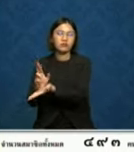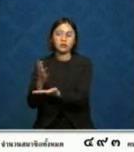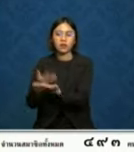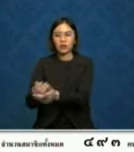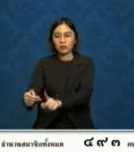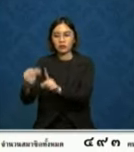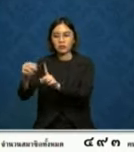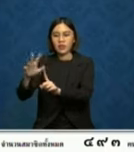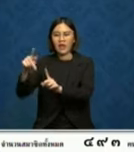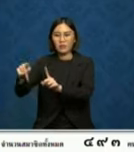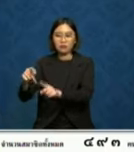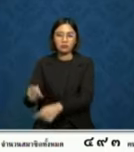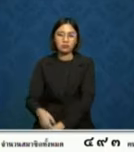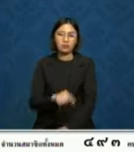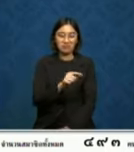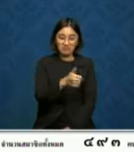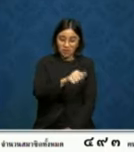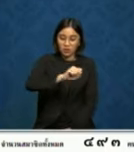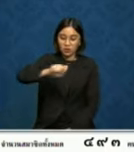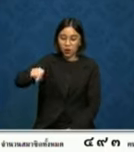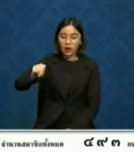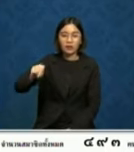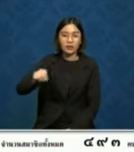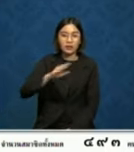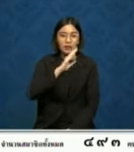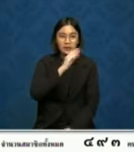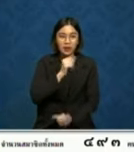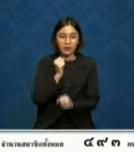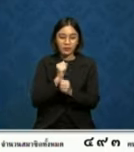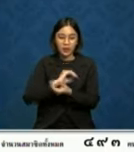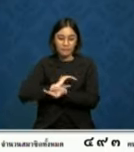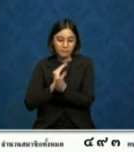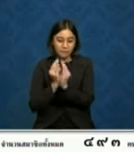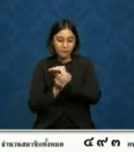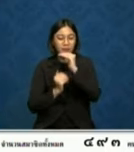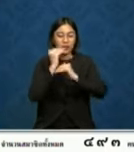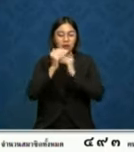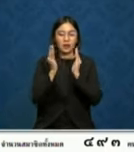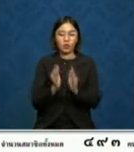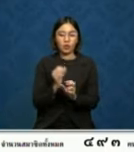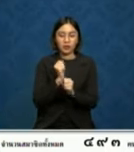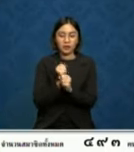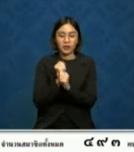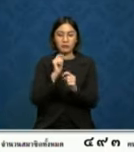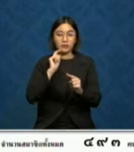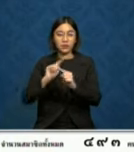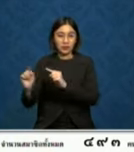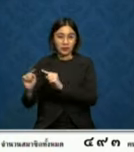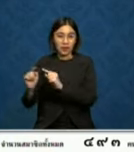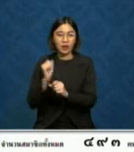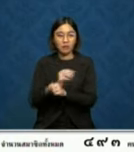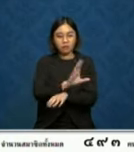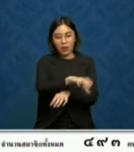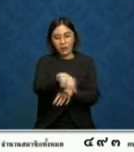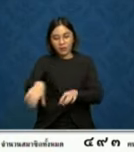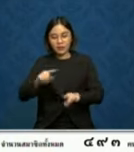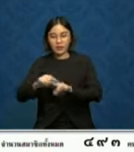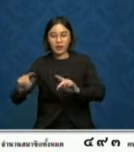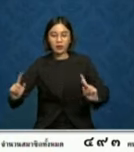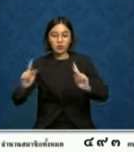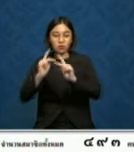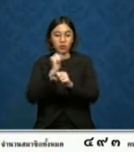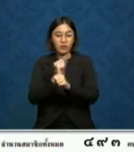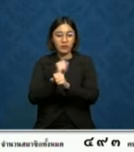15,000บาทอีกครับถ้าองค์กรนำไปปรับใช้จะทำให้คนทำงานในองค์กรและหน่วยงานต่างๆในกระทรวงจะทำ